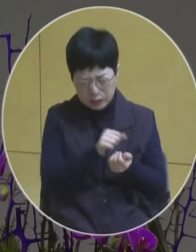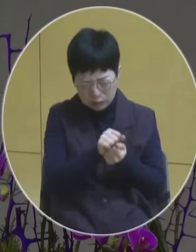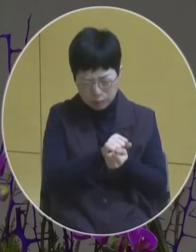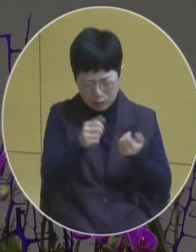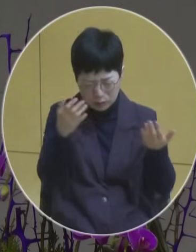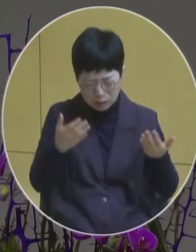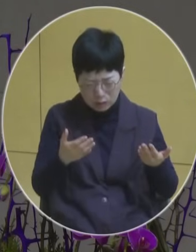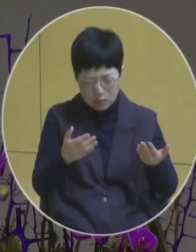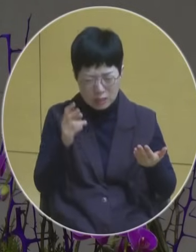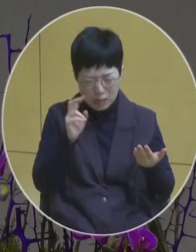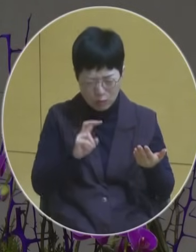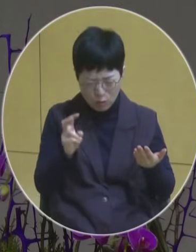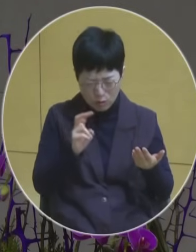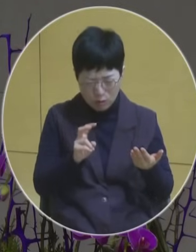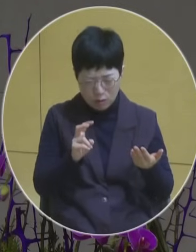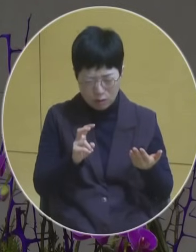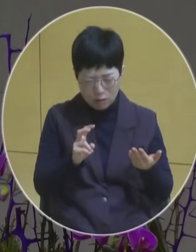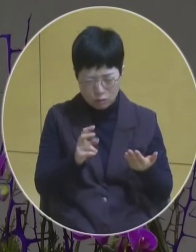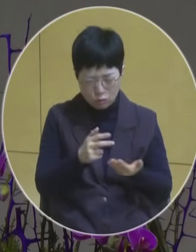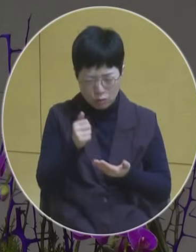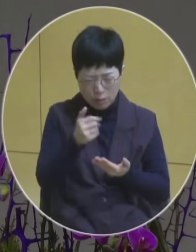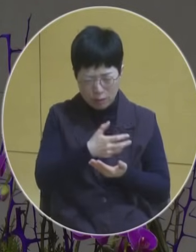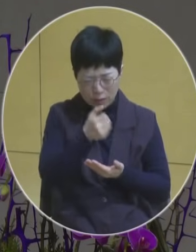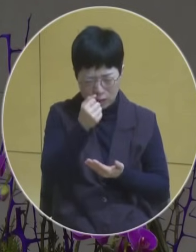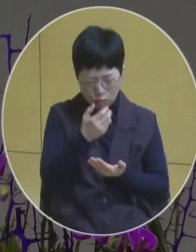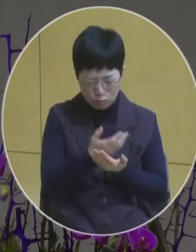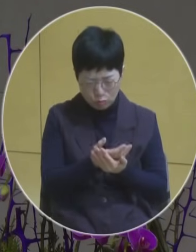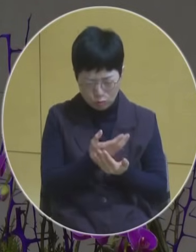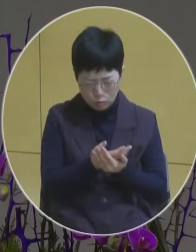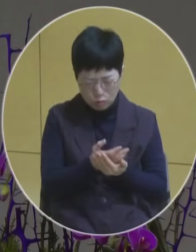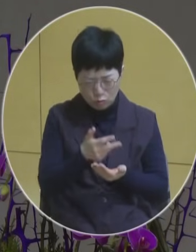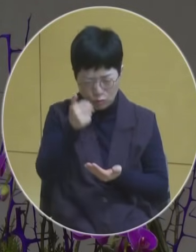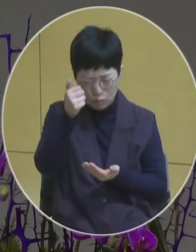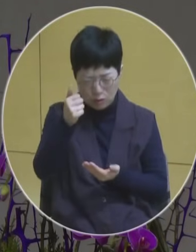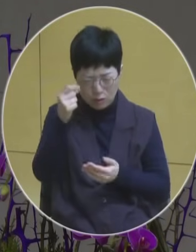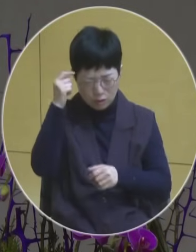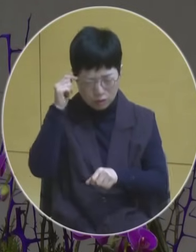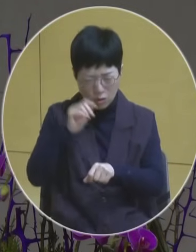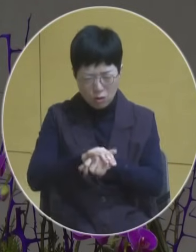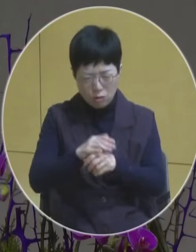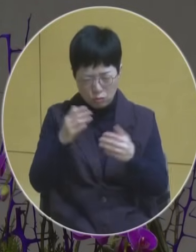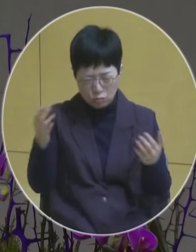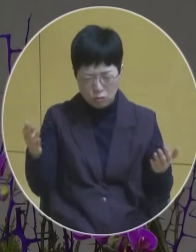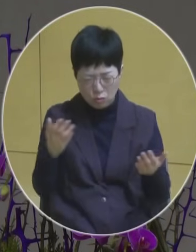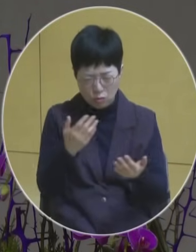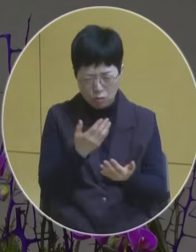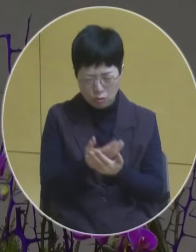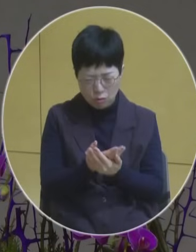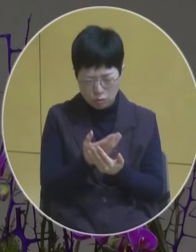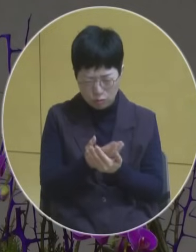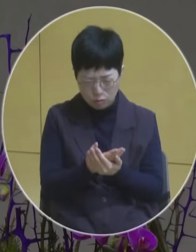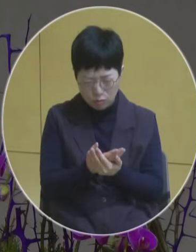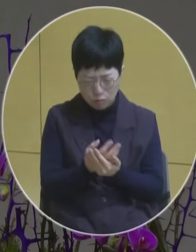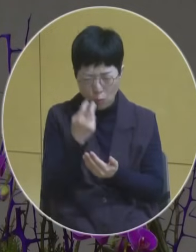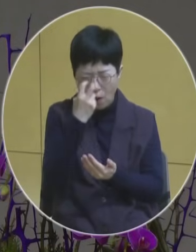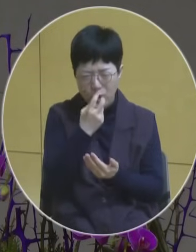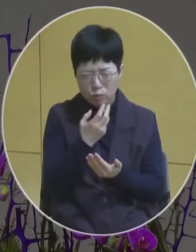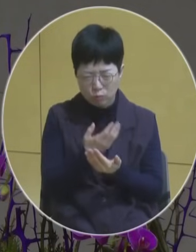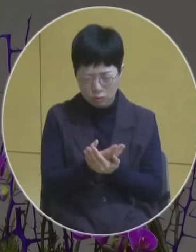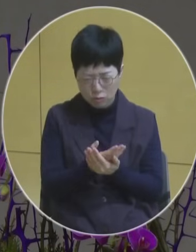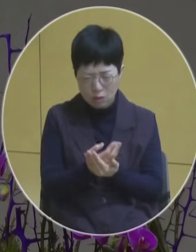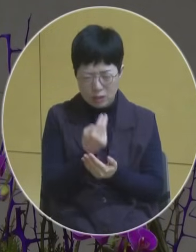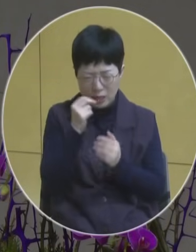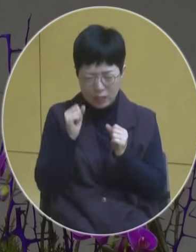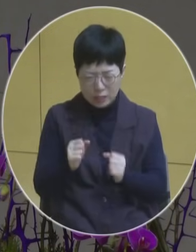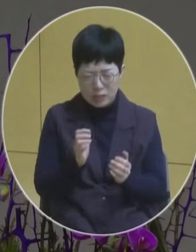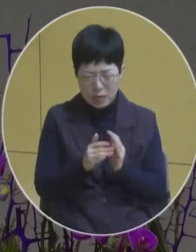백성들의 찬양과 삶을 주님께서 받아주시옵고 주님께서 지켜주시고 보호하여 주시옵소서.